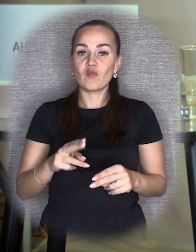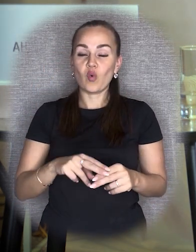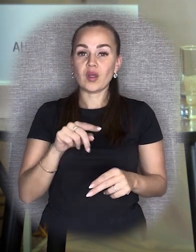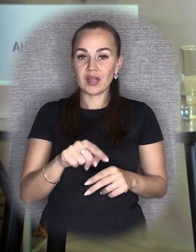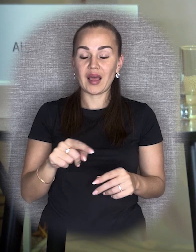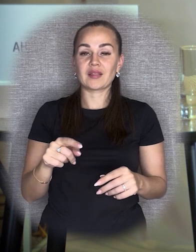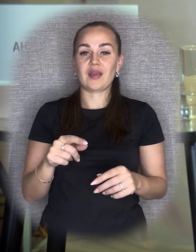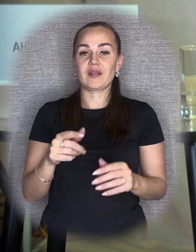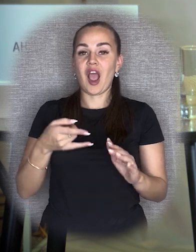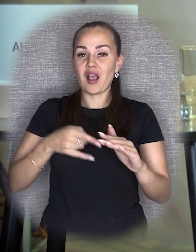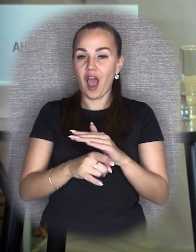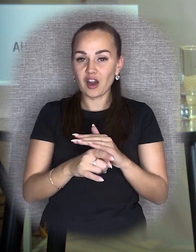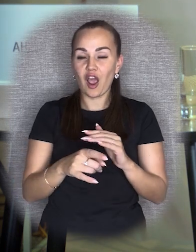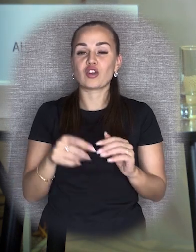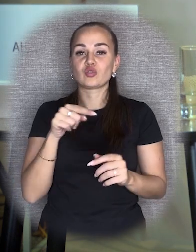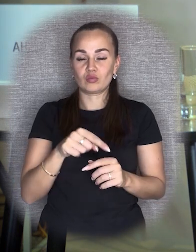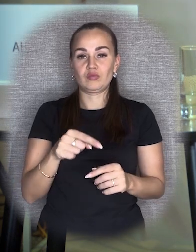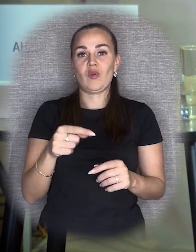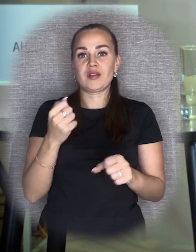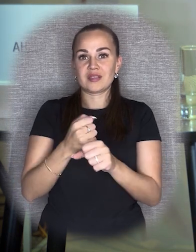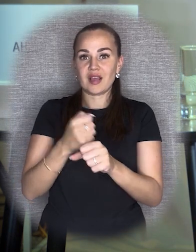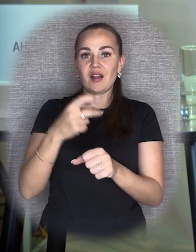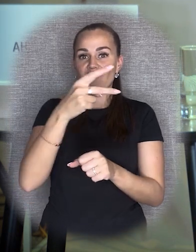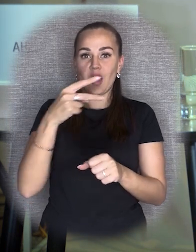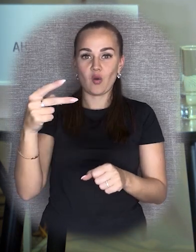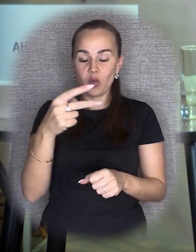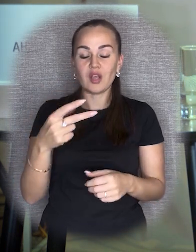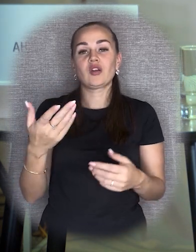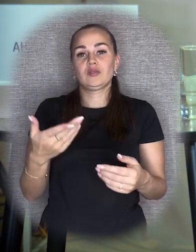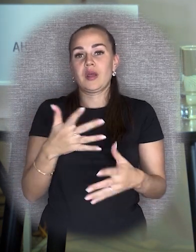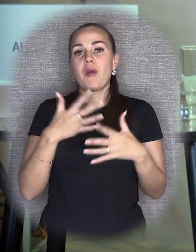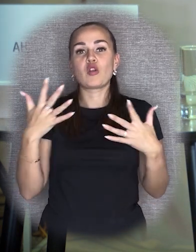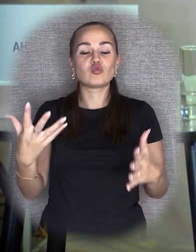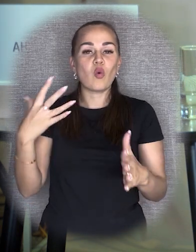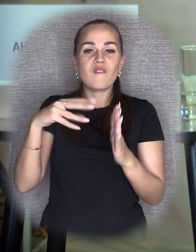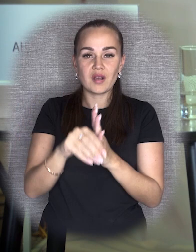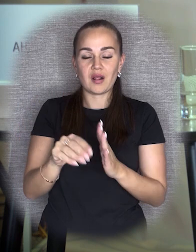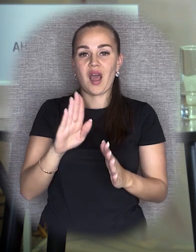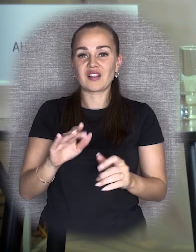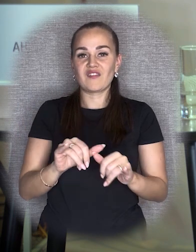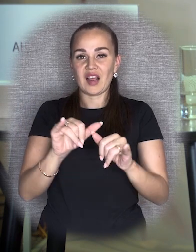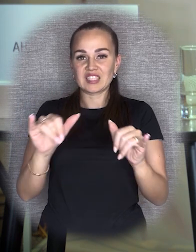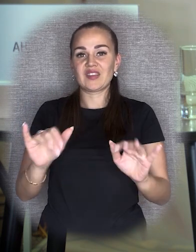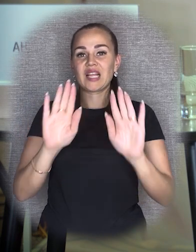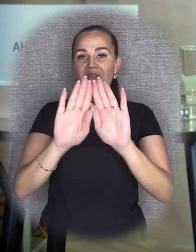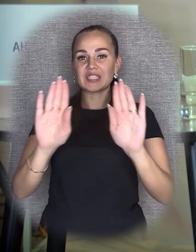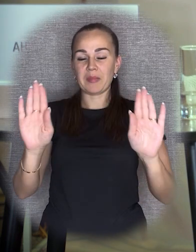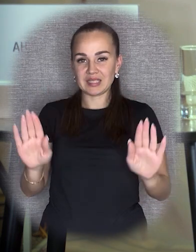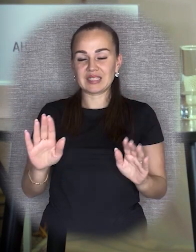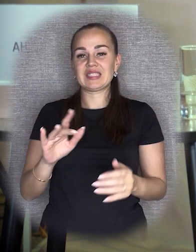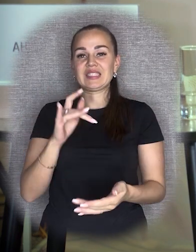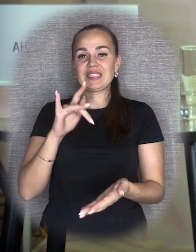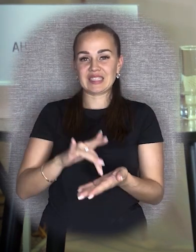деятельность гаража послужила просто огромным вкладом в развитие экспозиционной деятельности Центрального выставочного